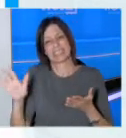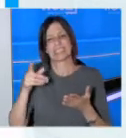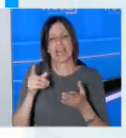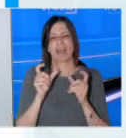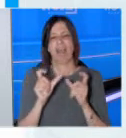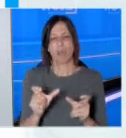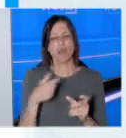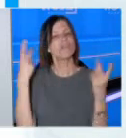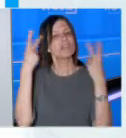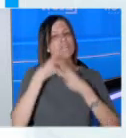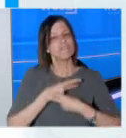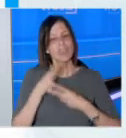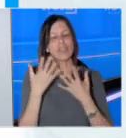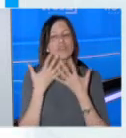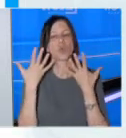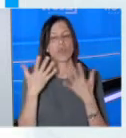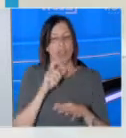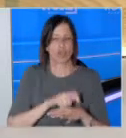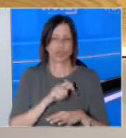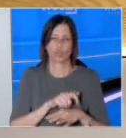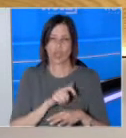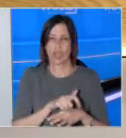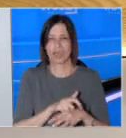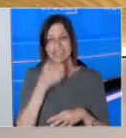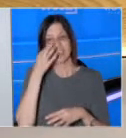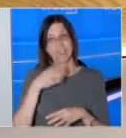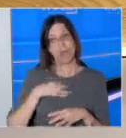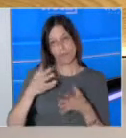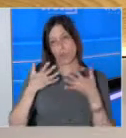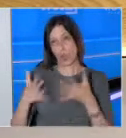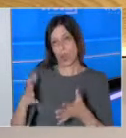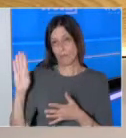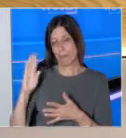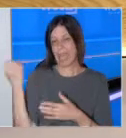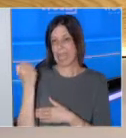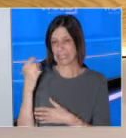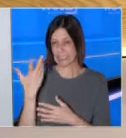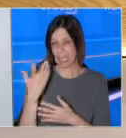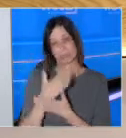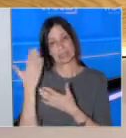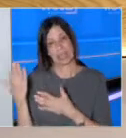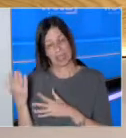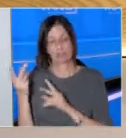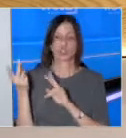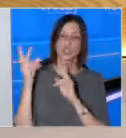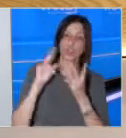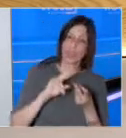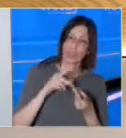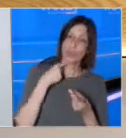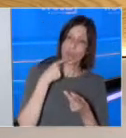החרמות ונבין את גודל השעה. אז תשימו לב, הוא תוקף את נתניהו מאוד חזק מצד אחד, מצד השני